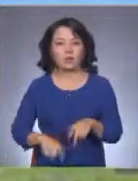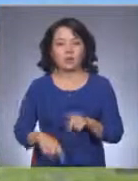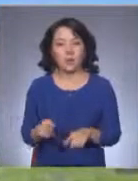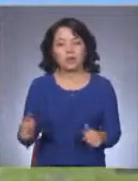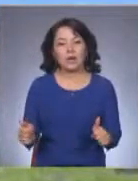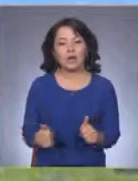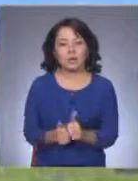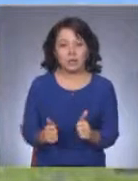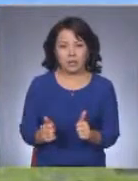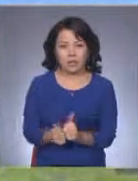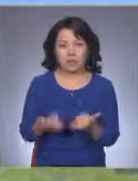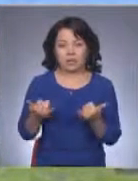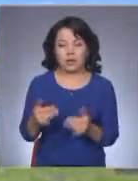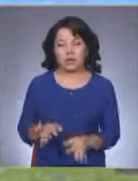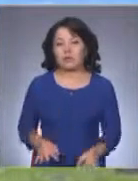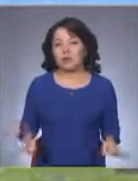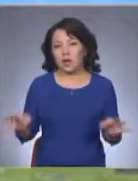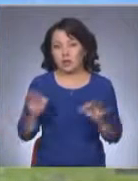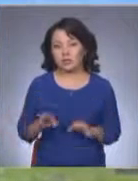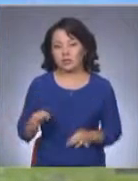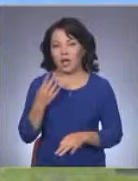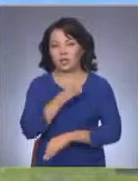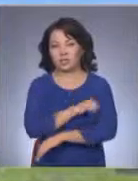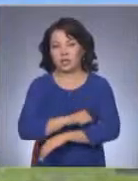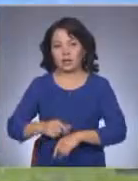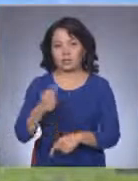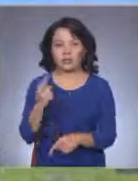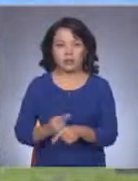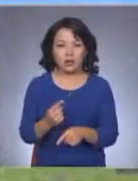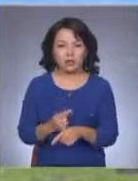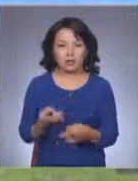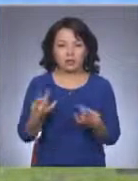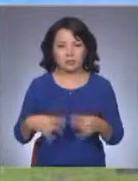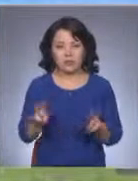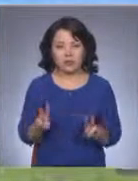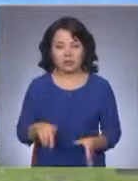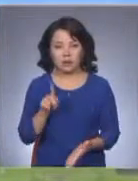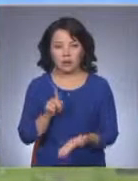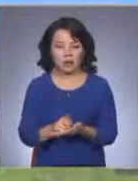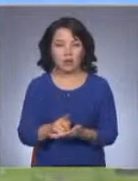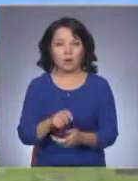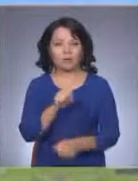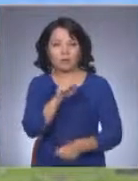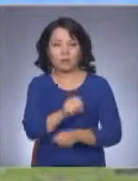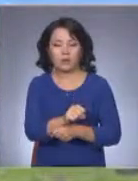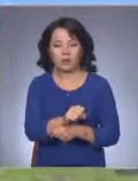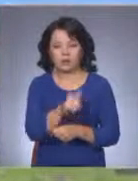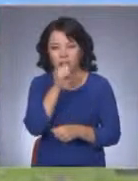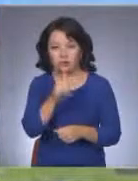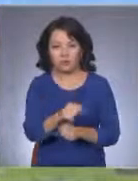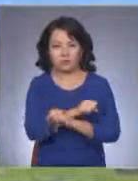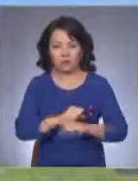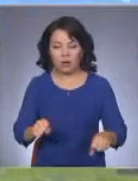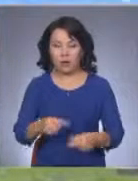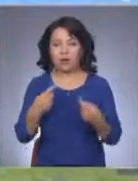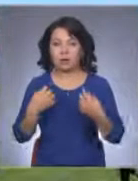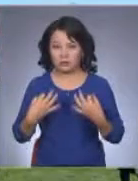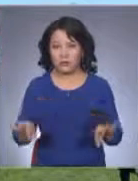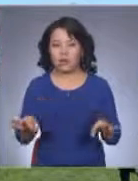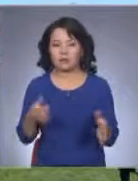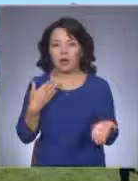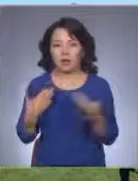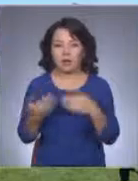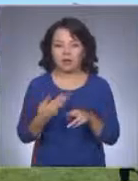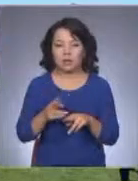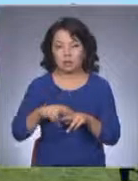елдің арасында ешқандай шекаралық кеден, ешқандай төбе болмау керек. Дегенменен мемлекеттер